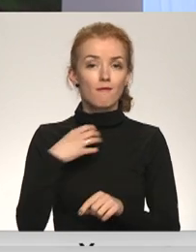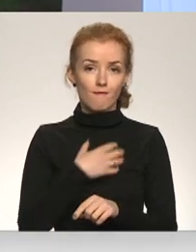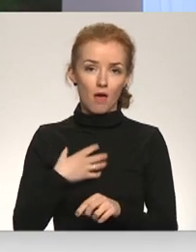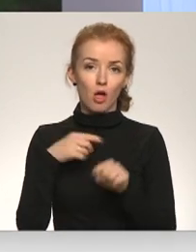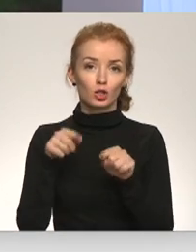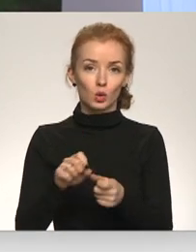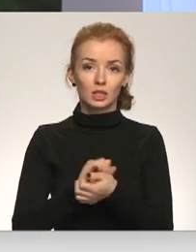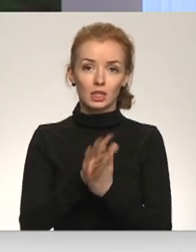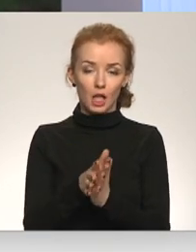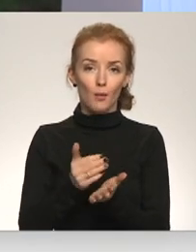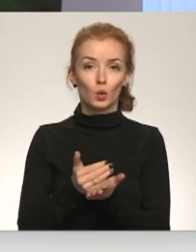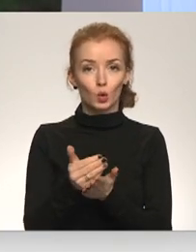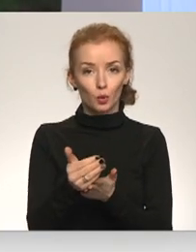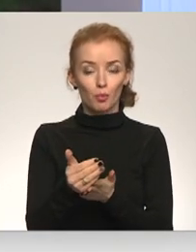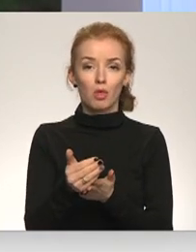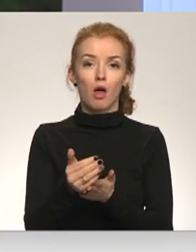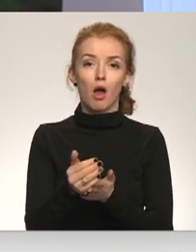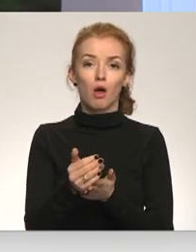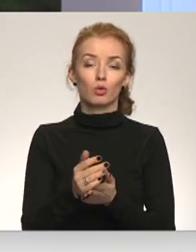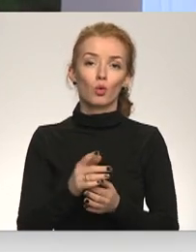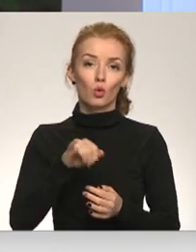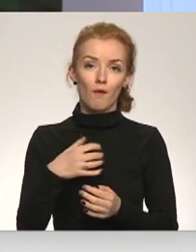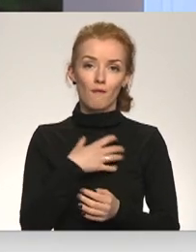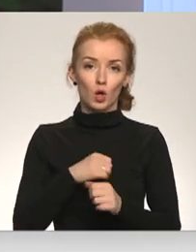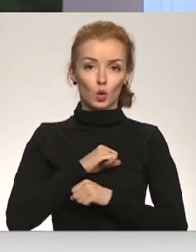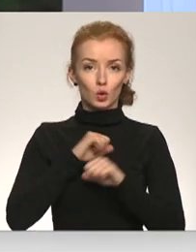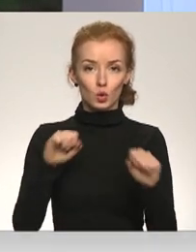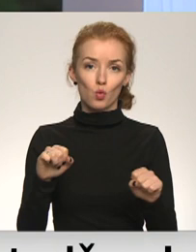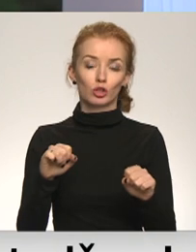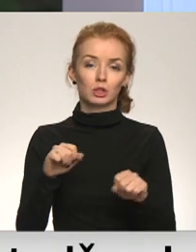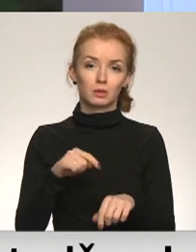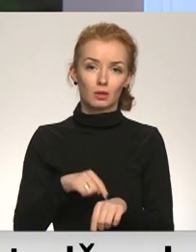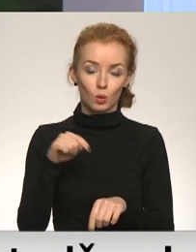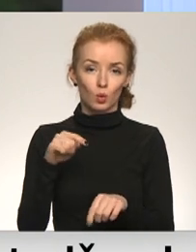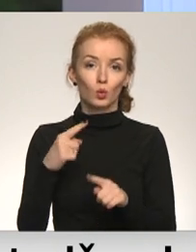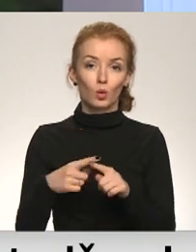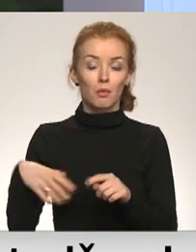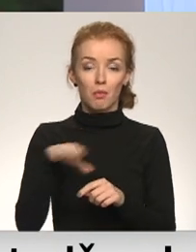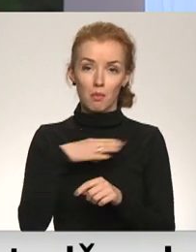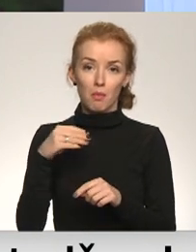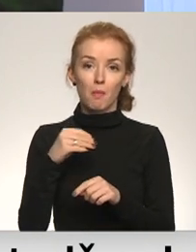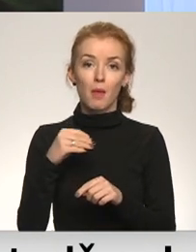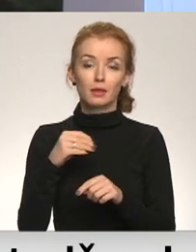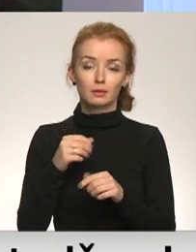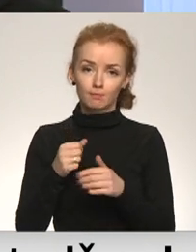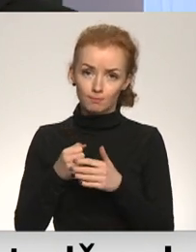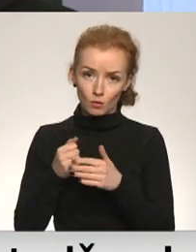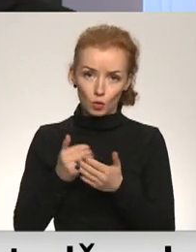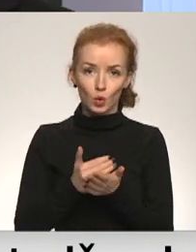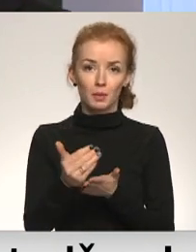sistēmu turpināt tur, kur ir epidemioloģiska jēga, un tur, kur tas pasargā cilvēkus. Ja, tā kā mēs katrā ziņā uzstāsim uz to,